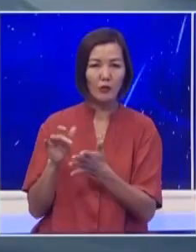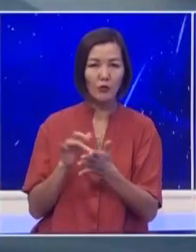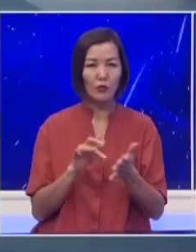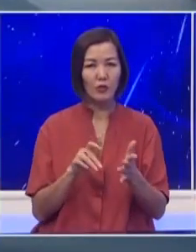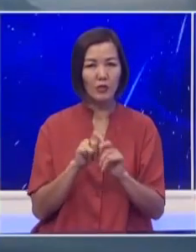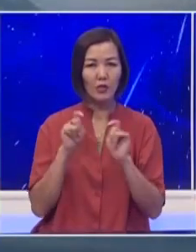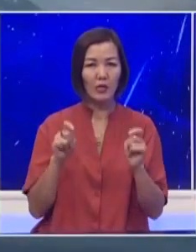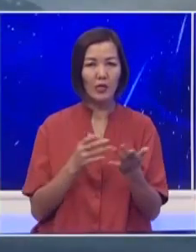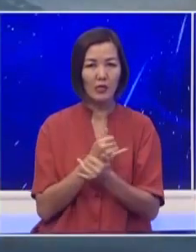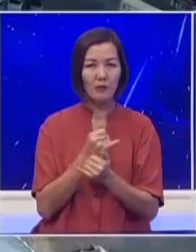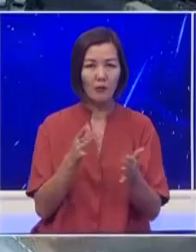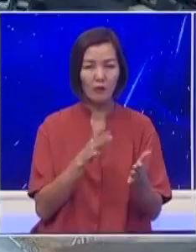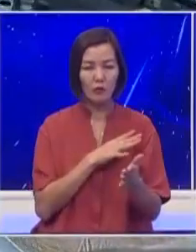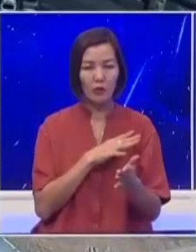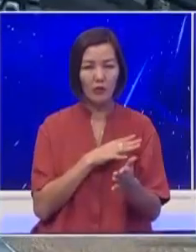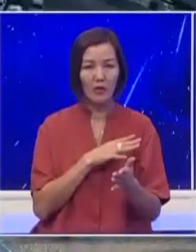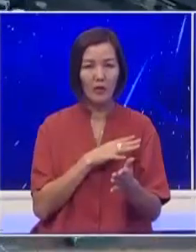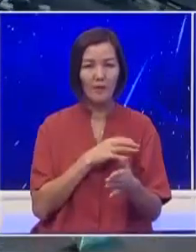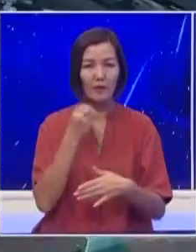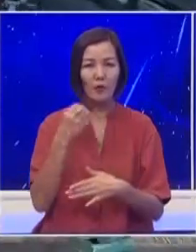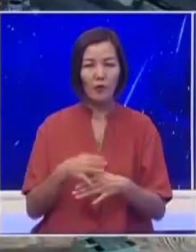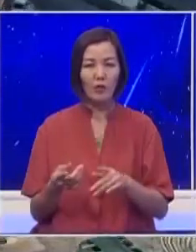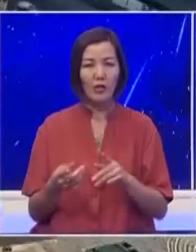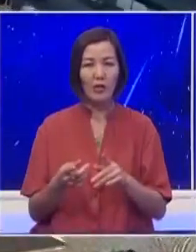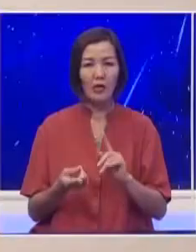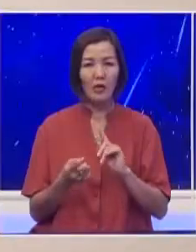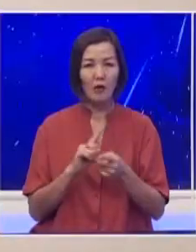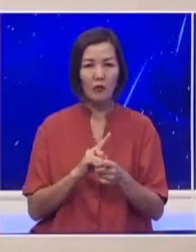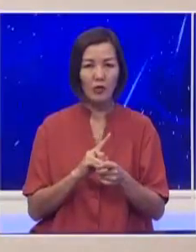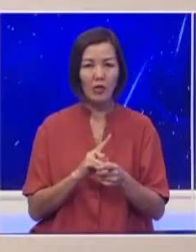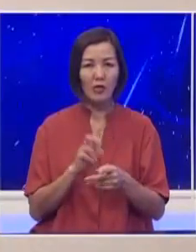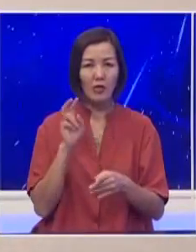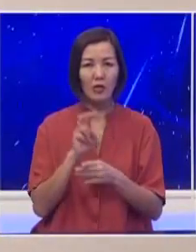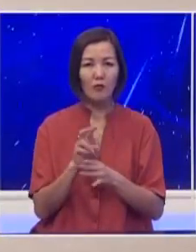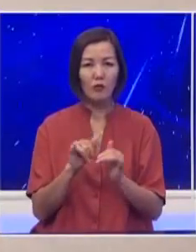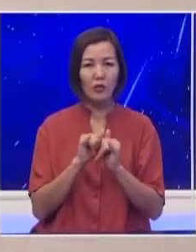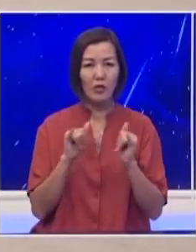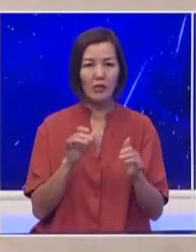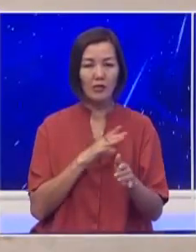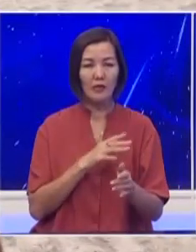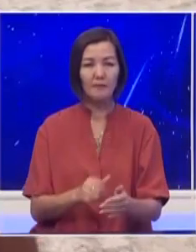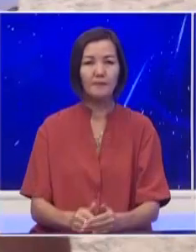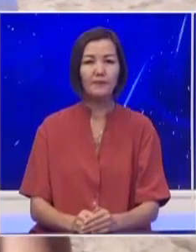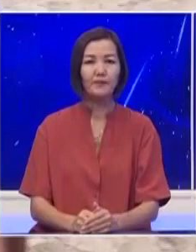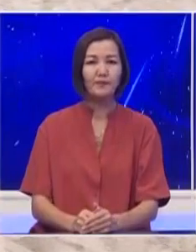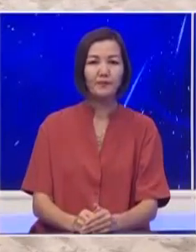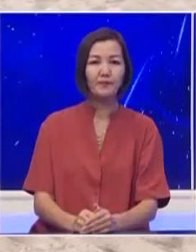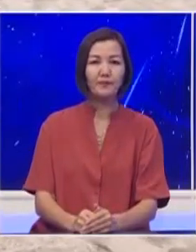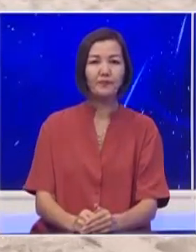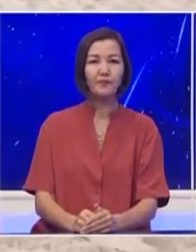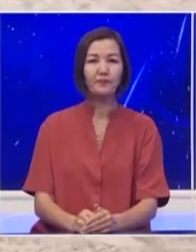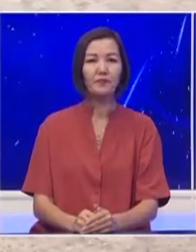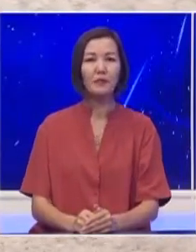есігін айқара ашты. Шаһар облыс орталығы статусын алғалы келушілердің де саны артқан. Ауыстырмалы түрде